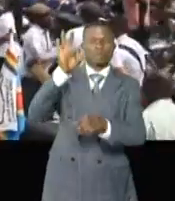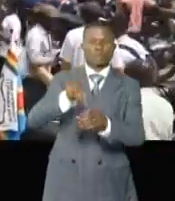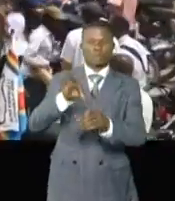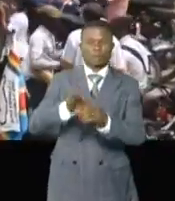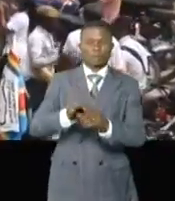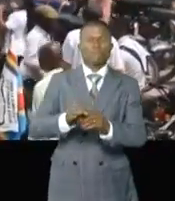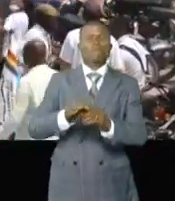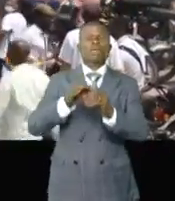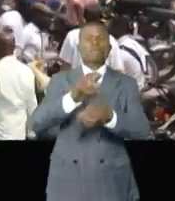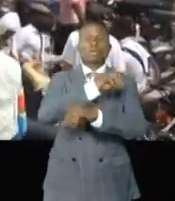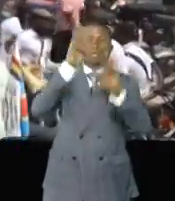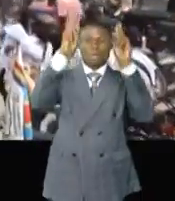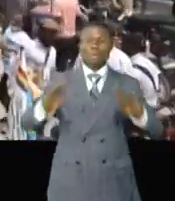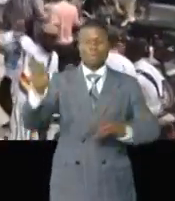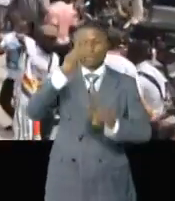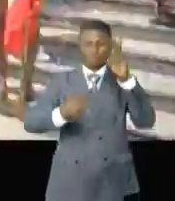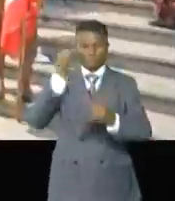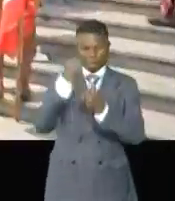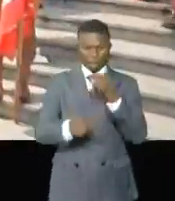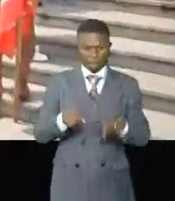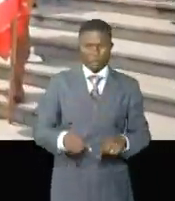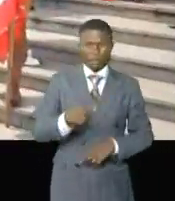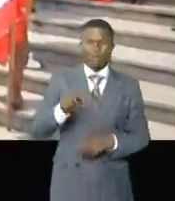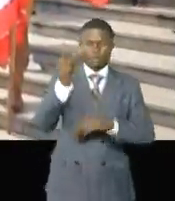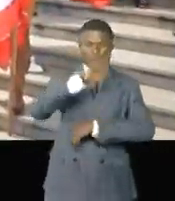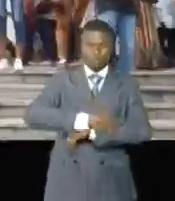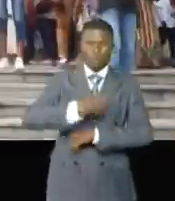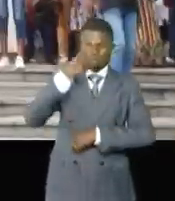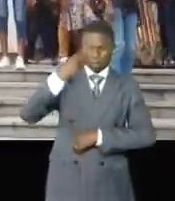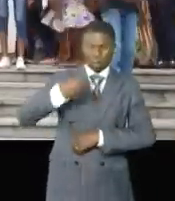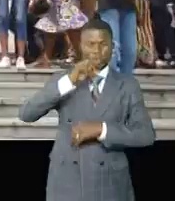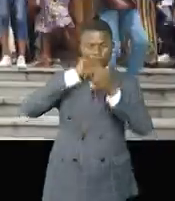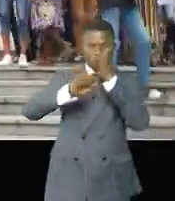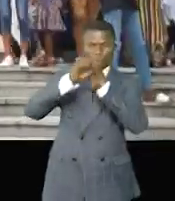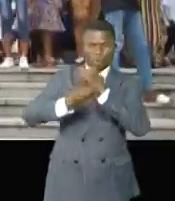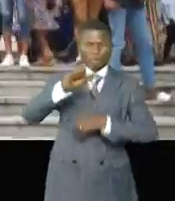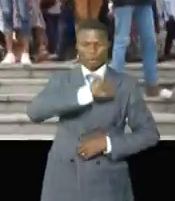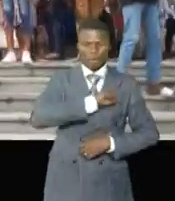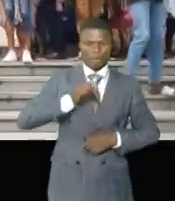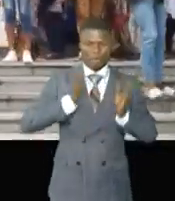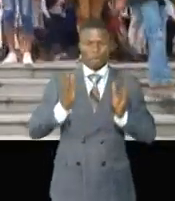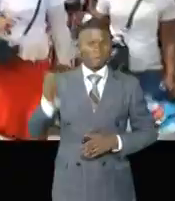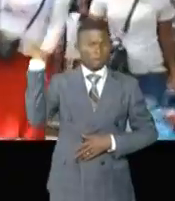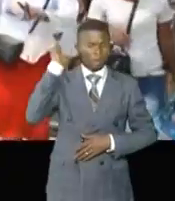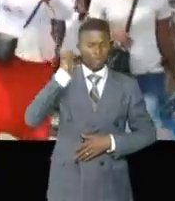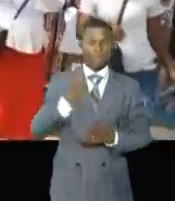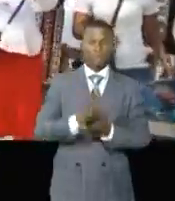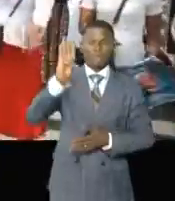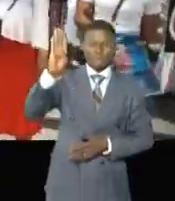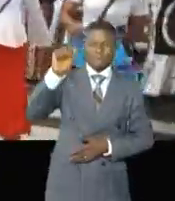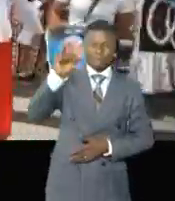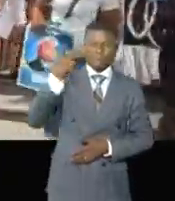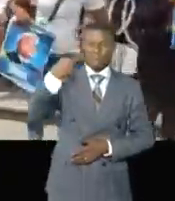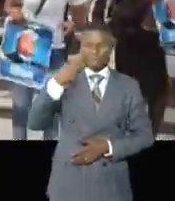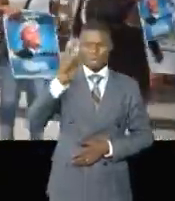l'Assemblée nationale se clôture ce mardi, deuxième jour des propagandes. Le sénateur, le professeur Modeste Baati Lukwebo s'y est